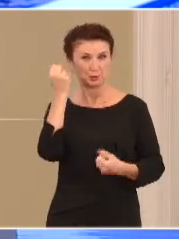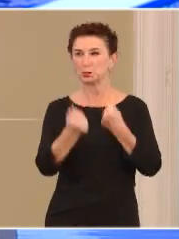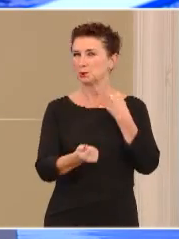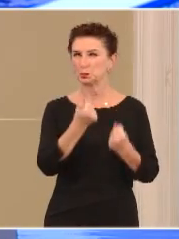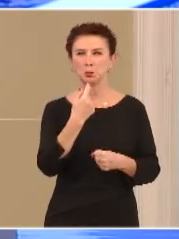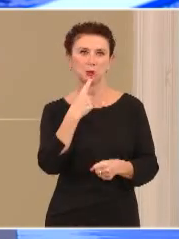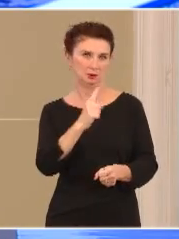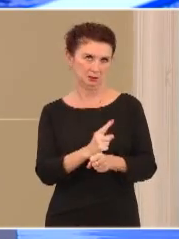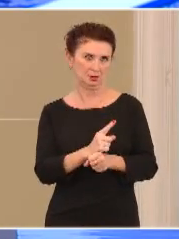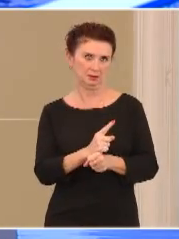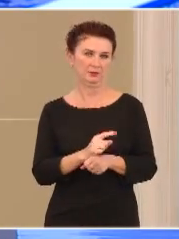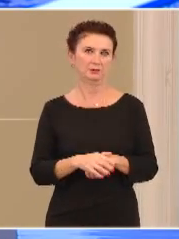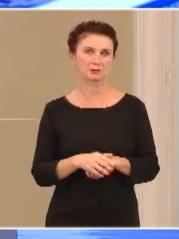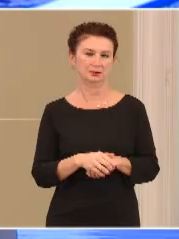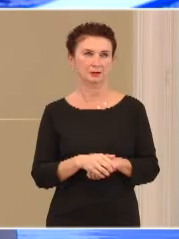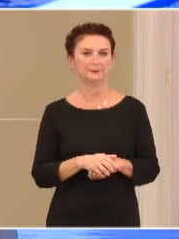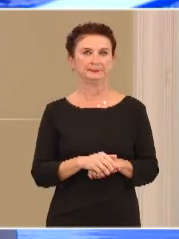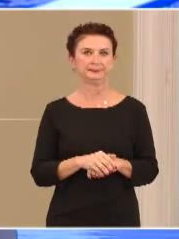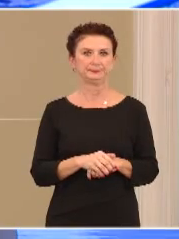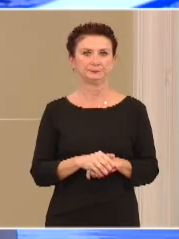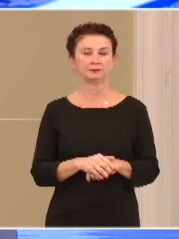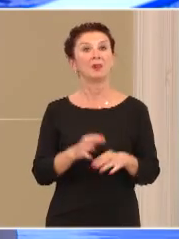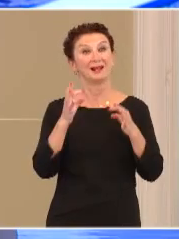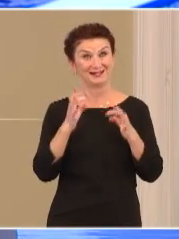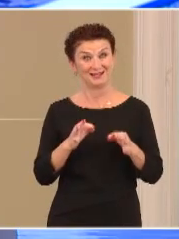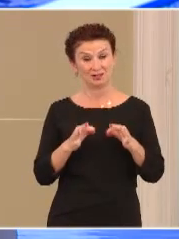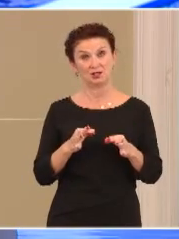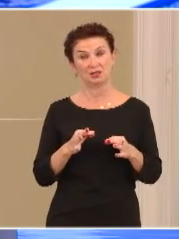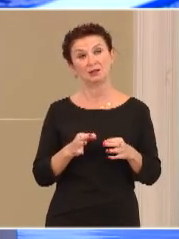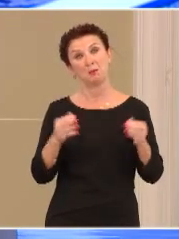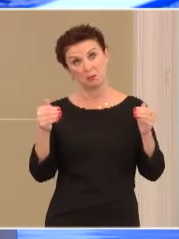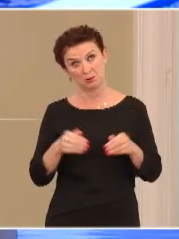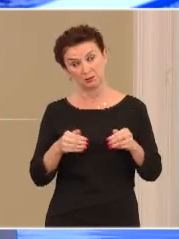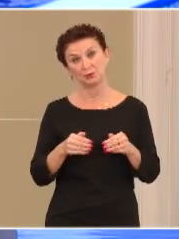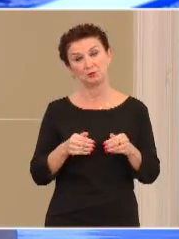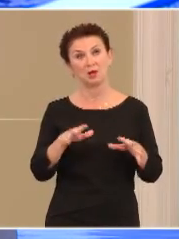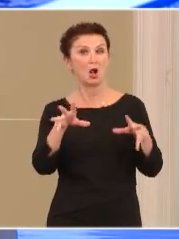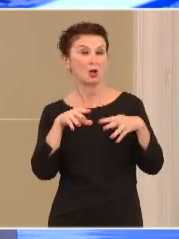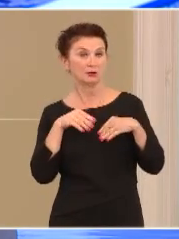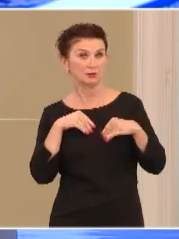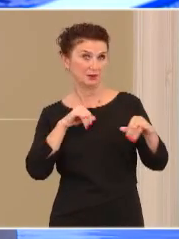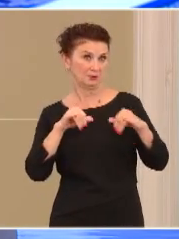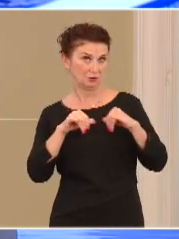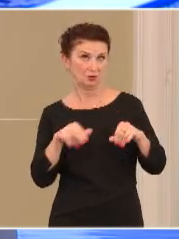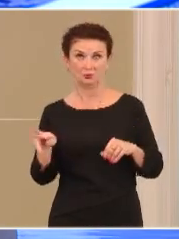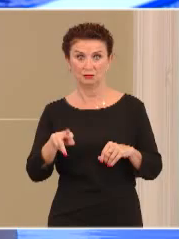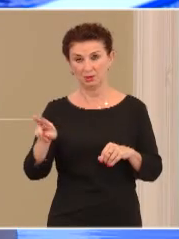że dostaliśmy dzisiaj narzędzie od Rady Ministrów, narzędzie finansowe,